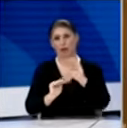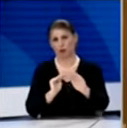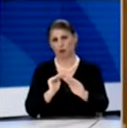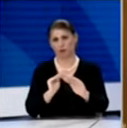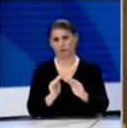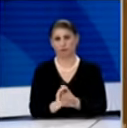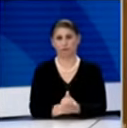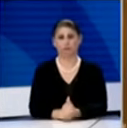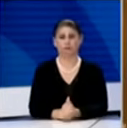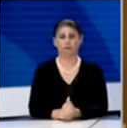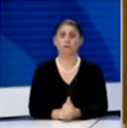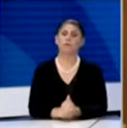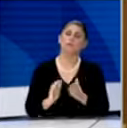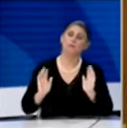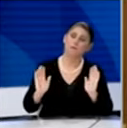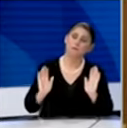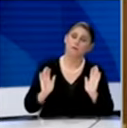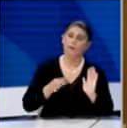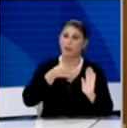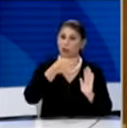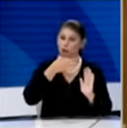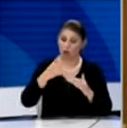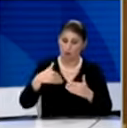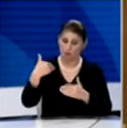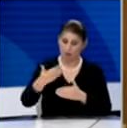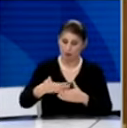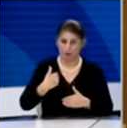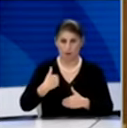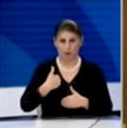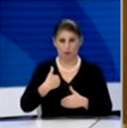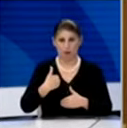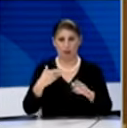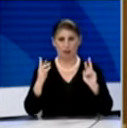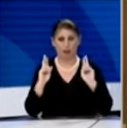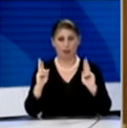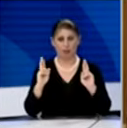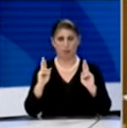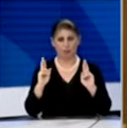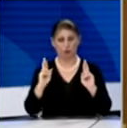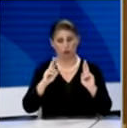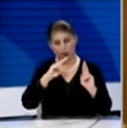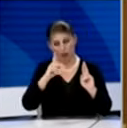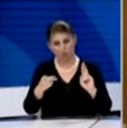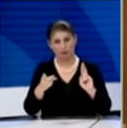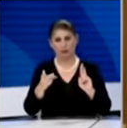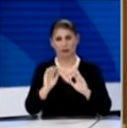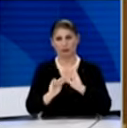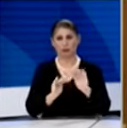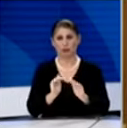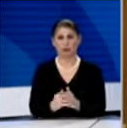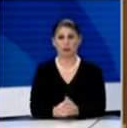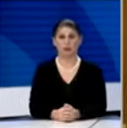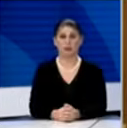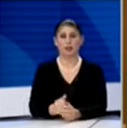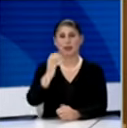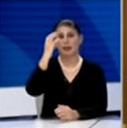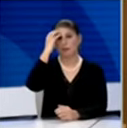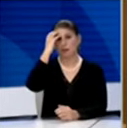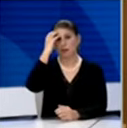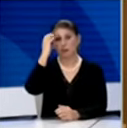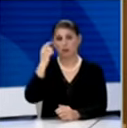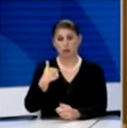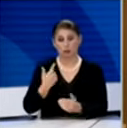ερώτηση. Και μιας και θα πάρετε το λόγο αμέσως μετά από εμένα, ελπίζω και να την απαντήσετε. Η υπενθύμηση είναι